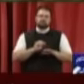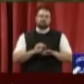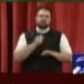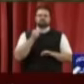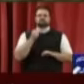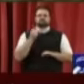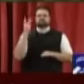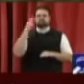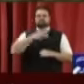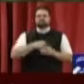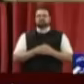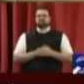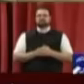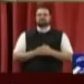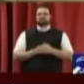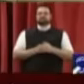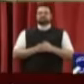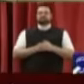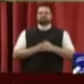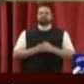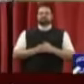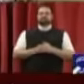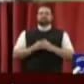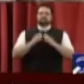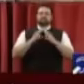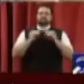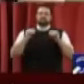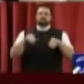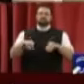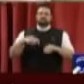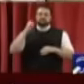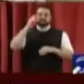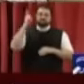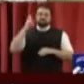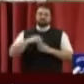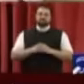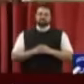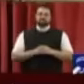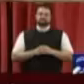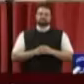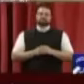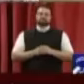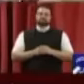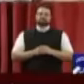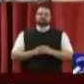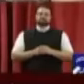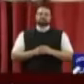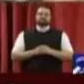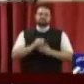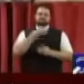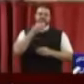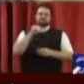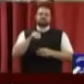dai seama. Noi, românul ăsta dă-o încolo de treabă că e deștept. Da, deștept. E mic de asemenea